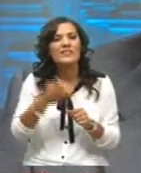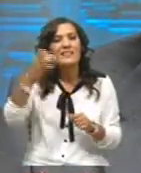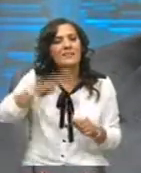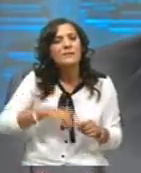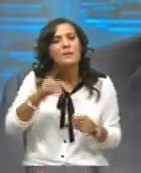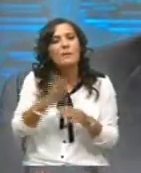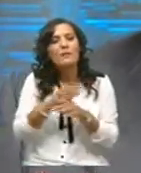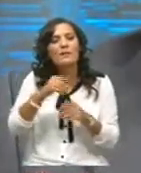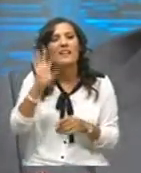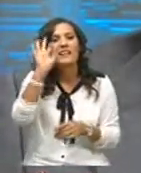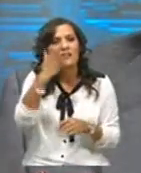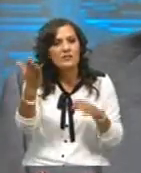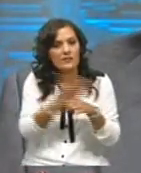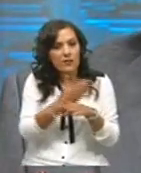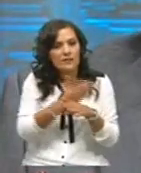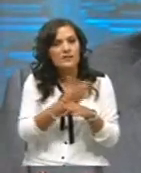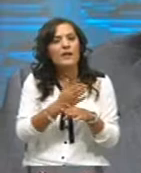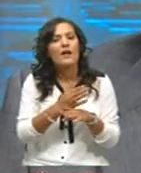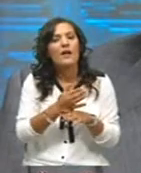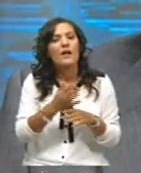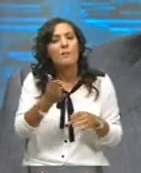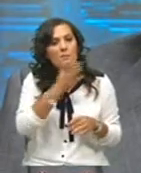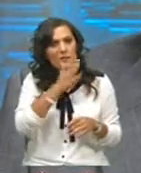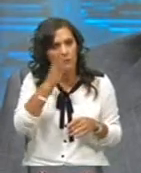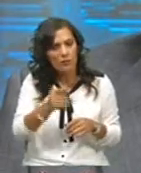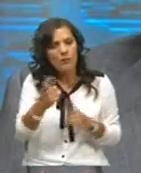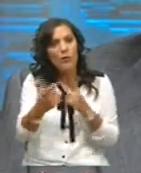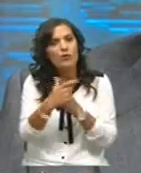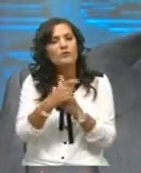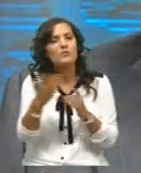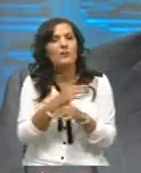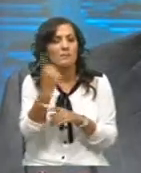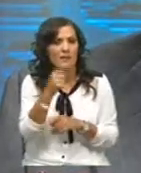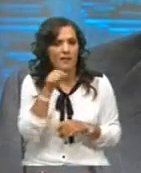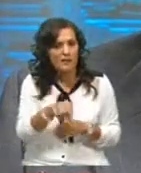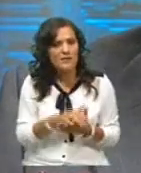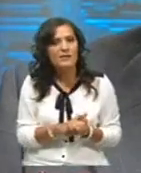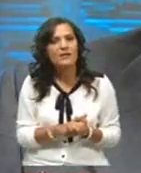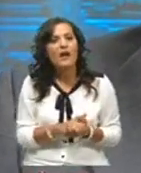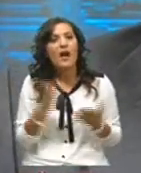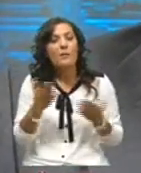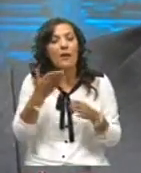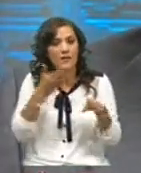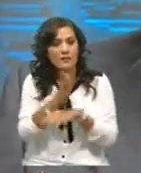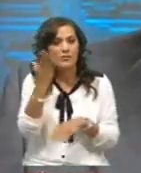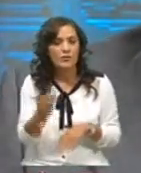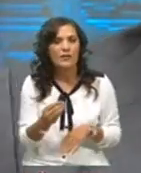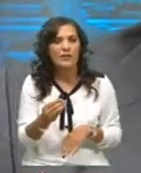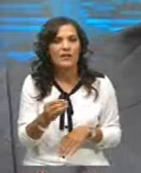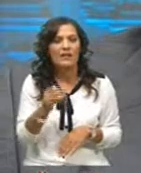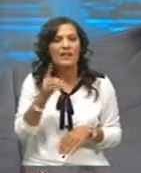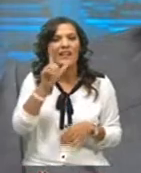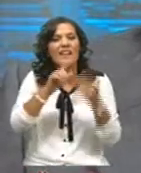maddelerden bir tanesi yeşil sebzeler bildirilmiş koruyucu maddelerden bir tanesi ama esas olarak